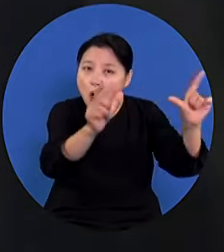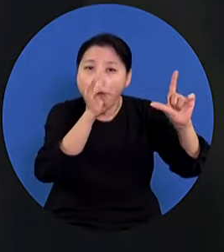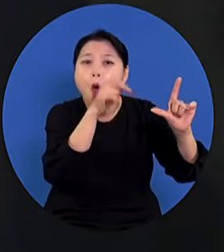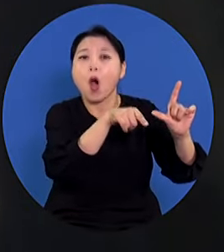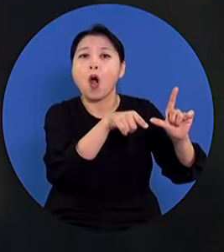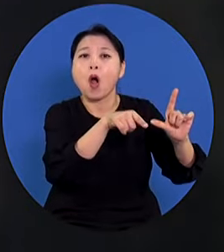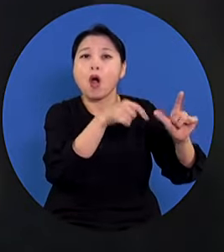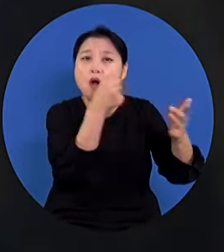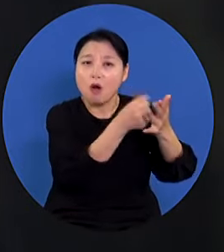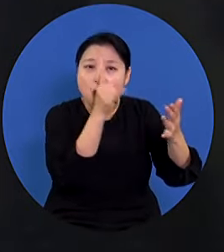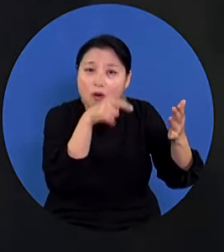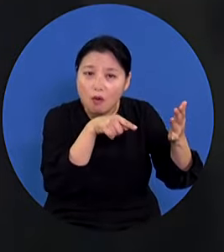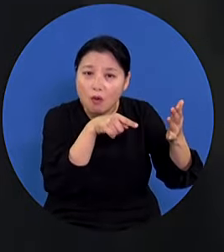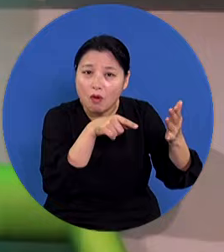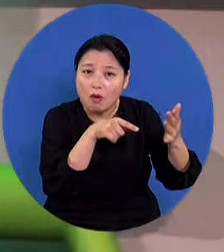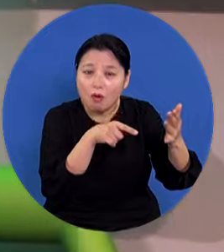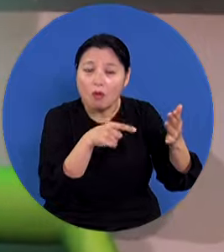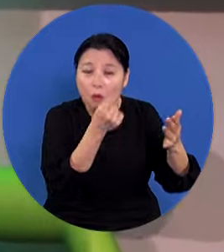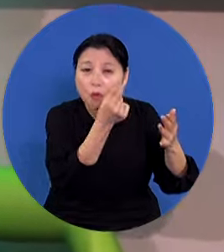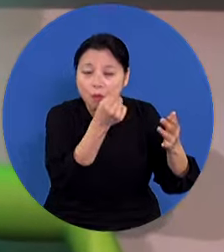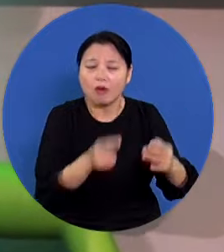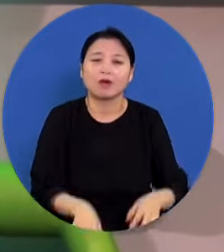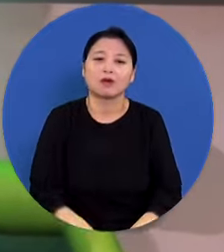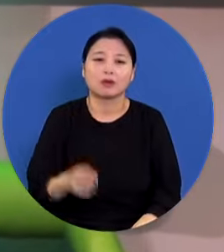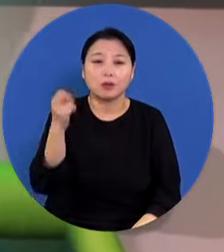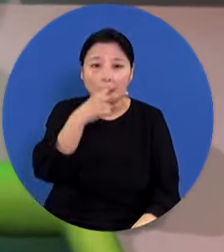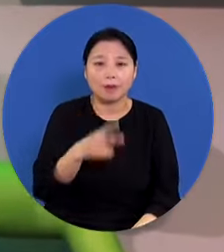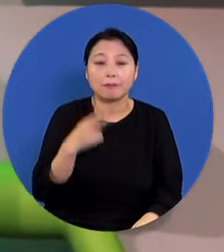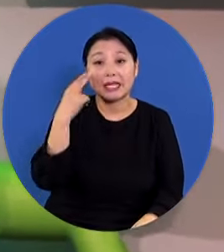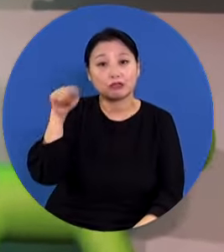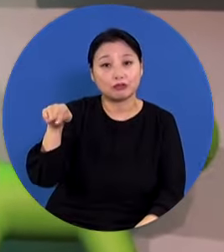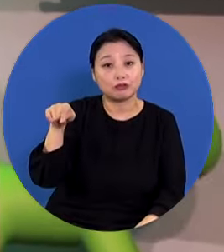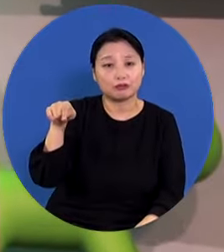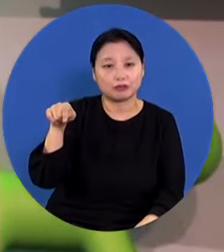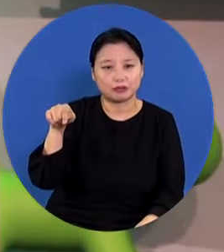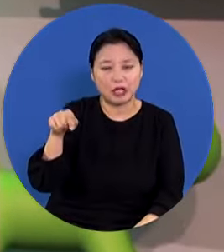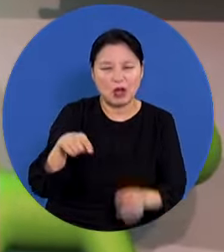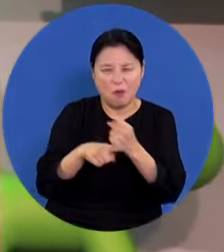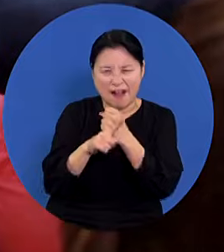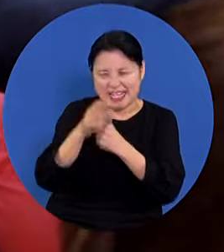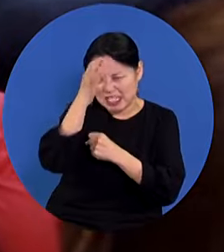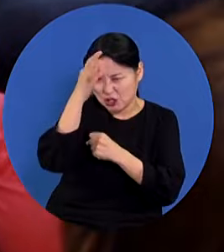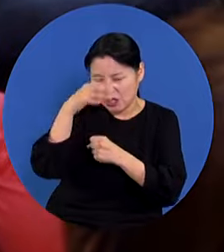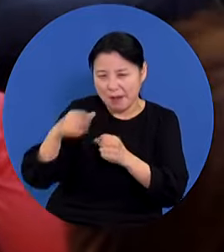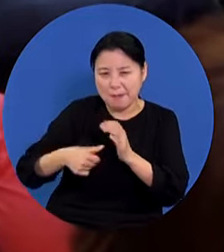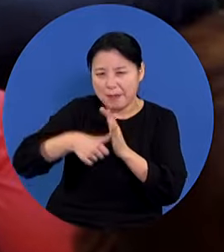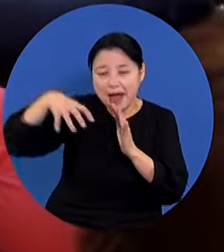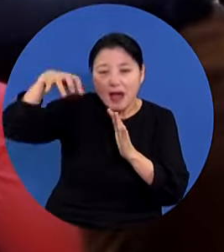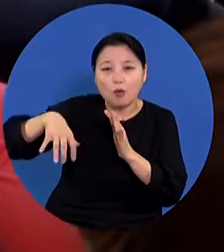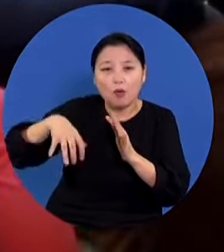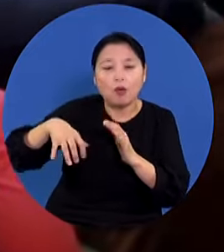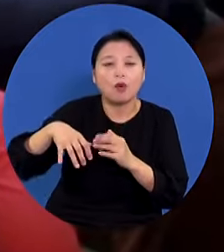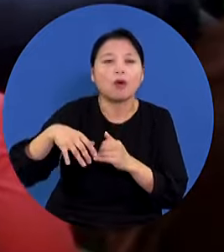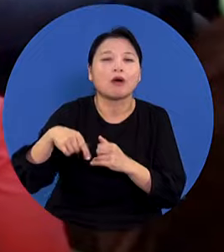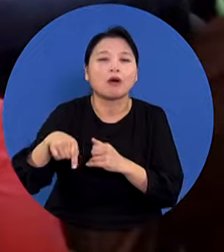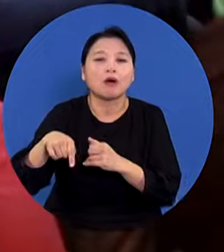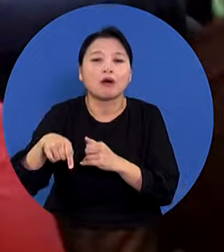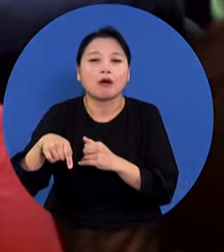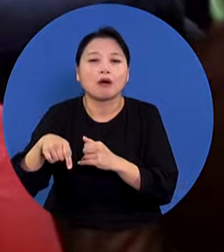날로 지정했대요. 그런 예. 게 있다고 그러고요. 예, 예. 또 미국의 실리콘밸리에서는 매년 페일콘이라고